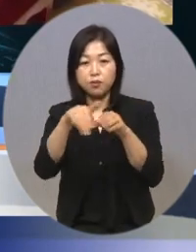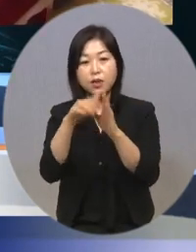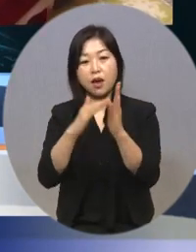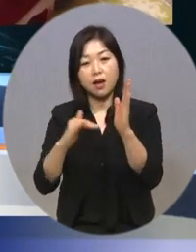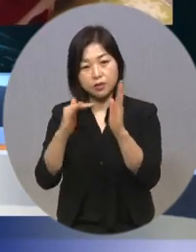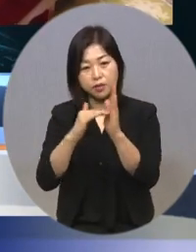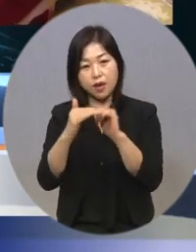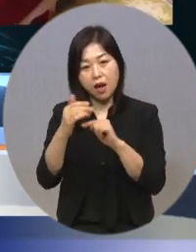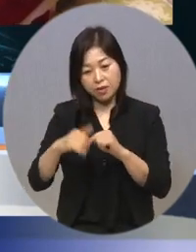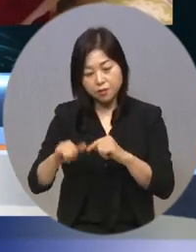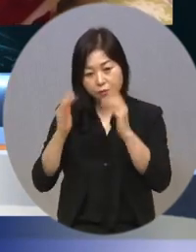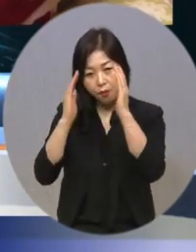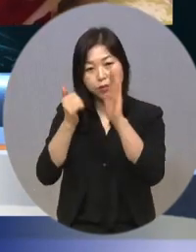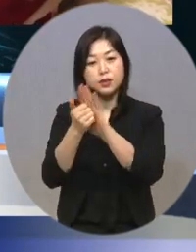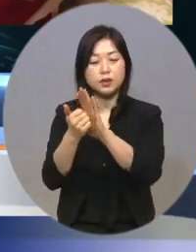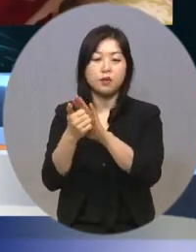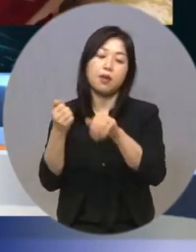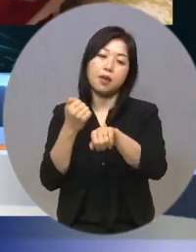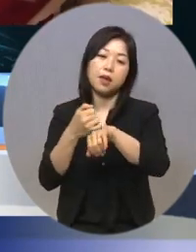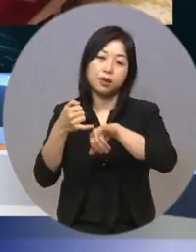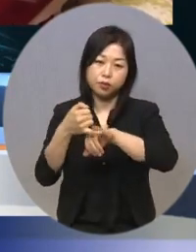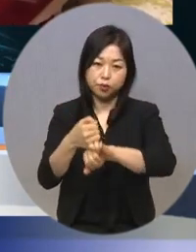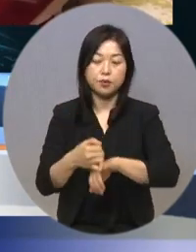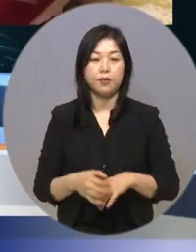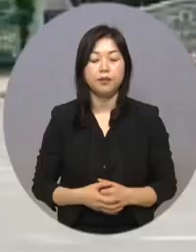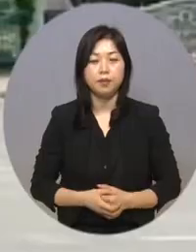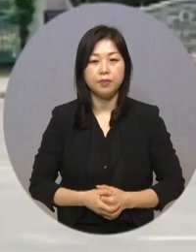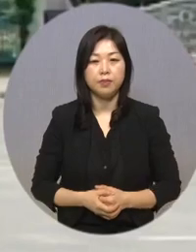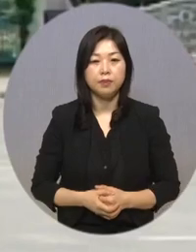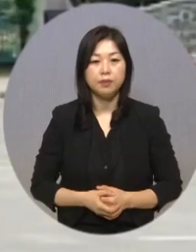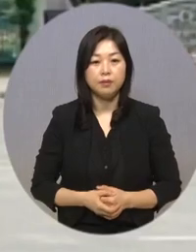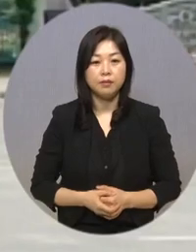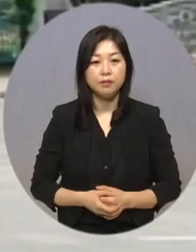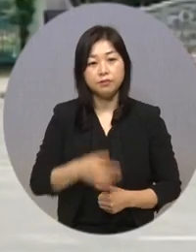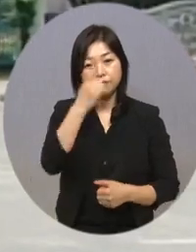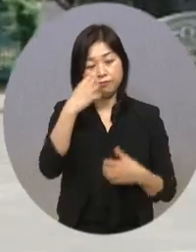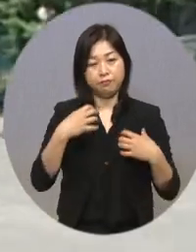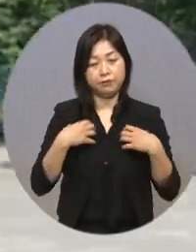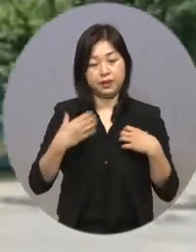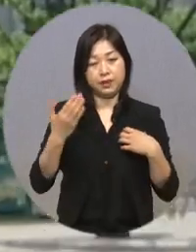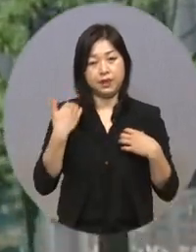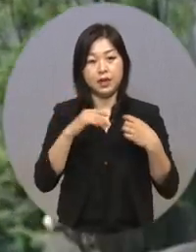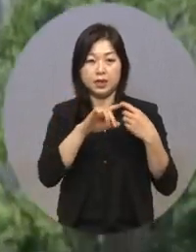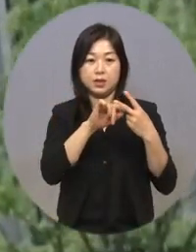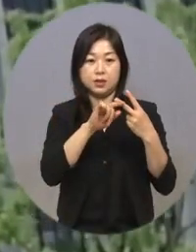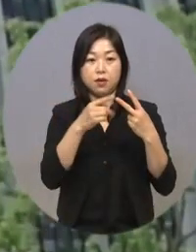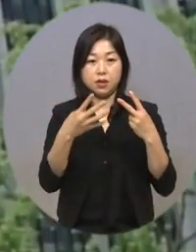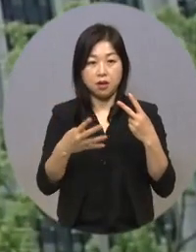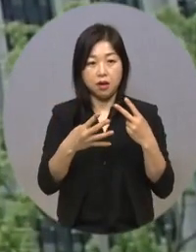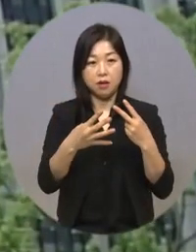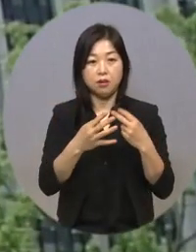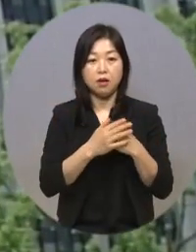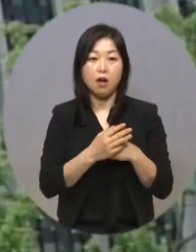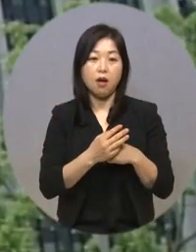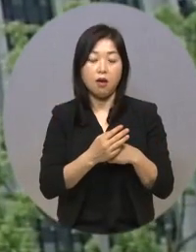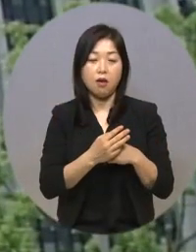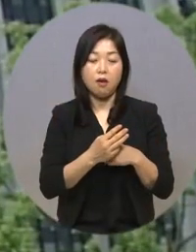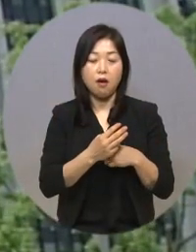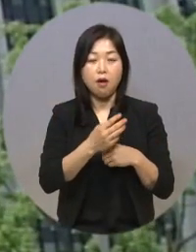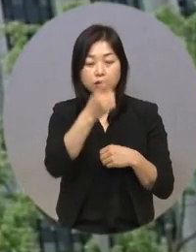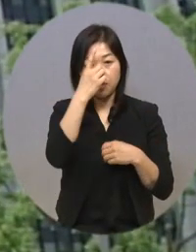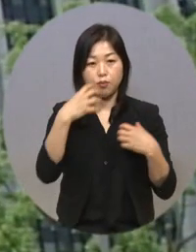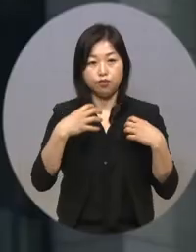자녀 학습 지원을 강화하겠다고 밝혔습니다. 정부는 지난 4일 정부 서울청사에서